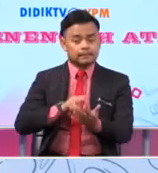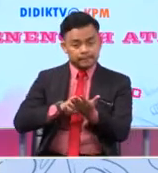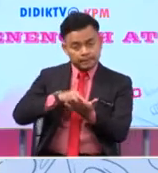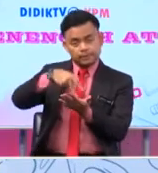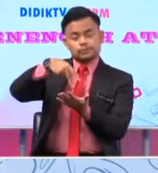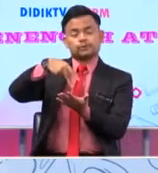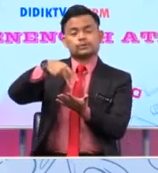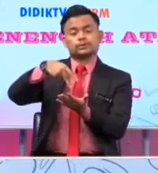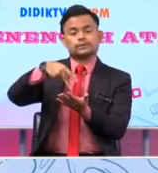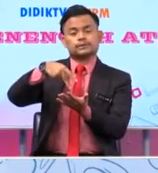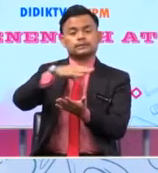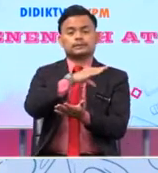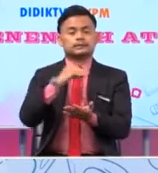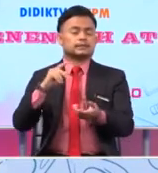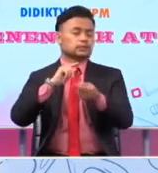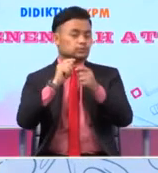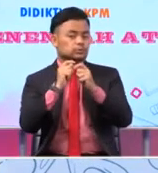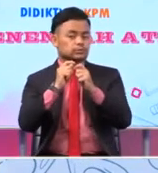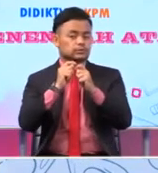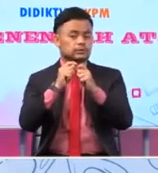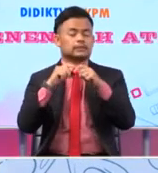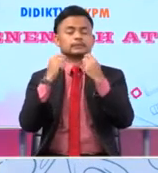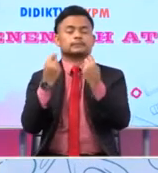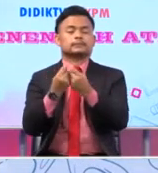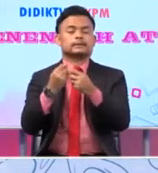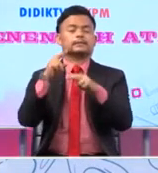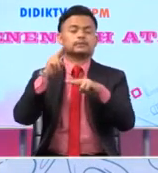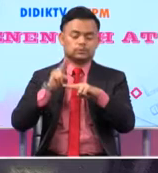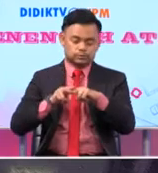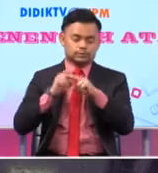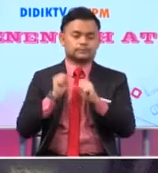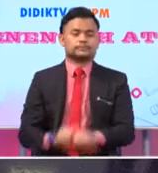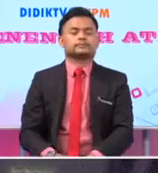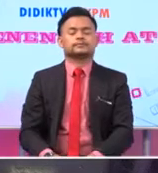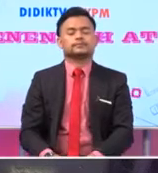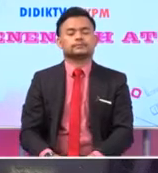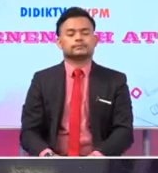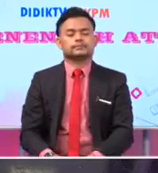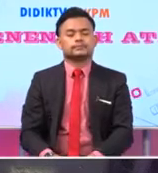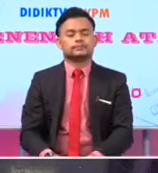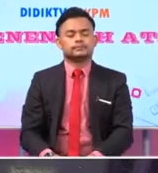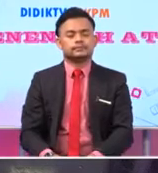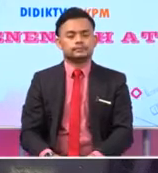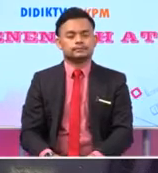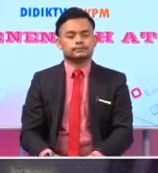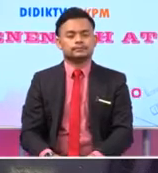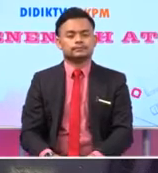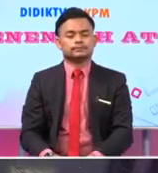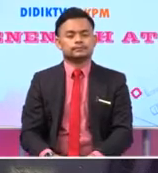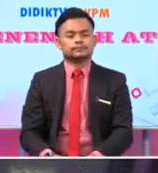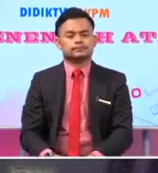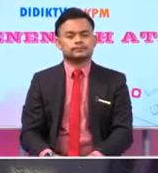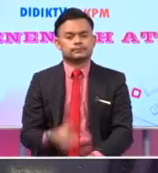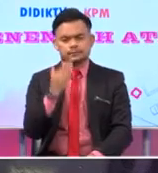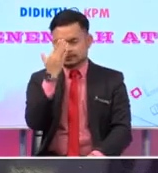ya betul sangat tepat itulah yang sepatutnya kita amalkan dalam ndak kita mengapa